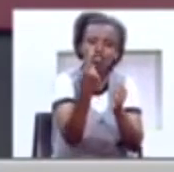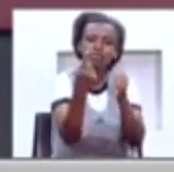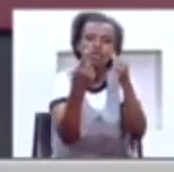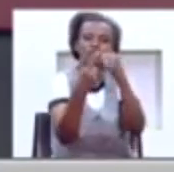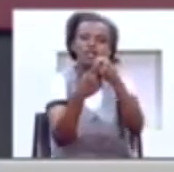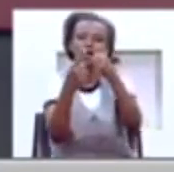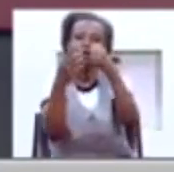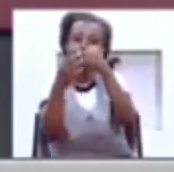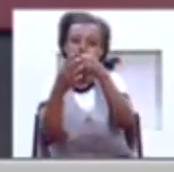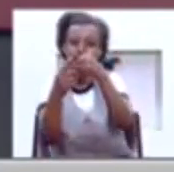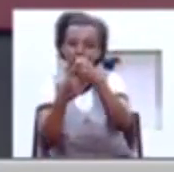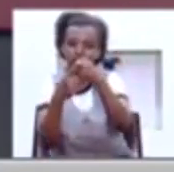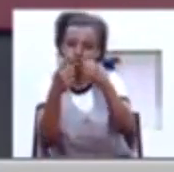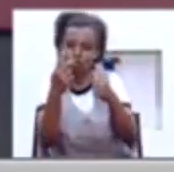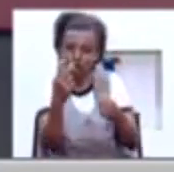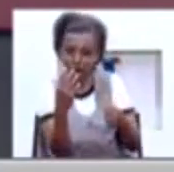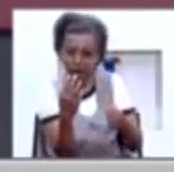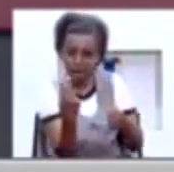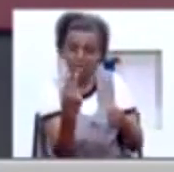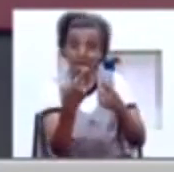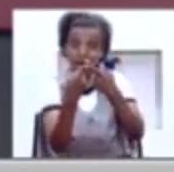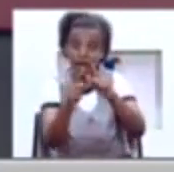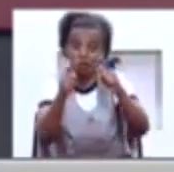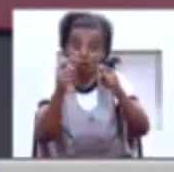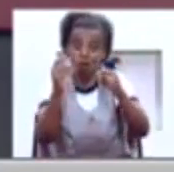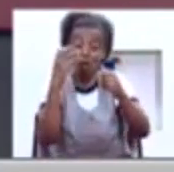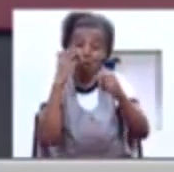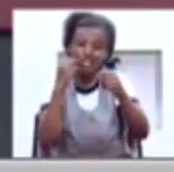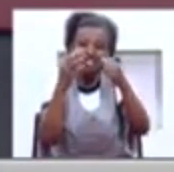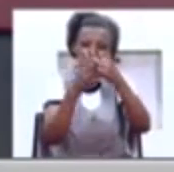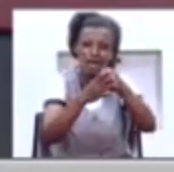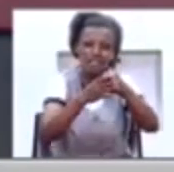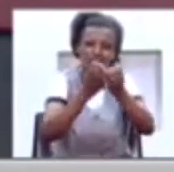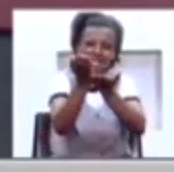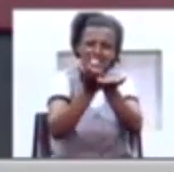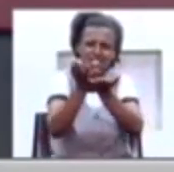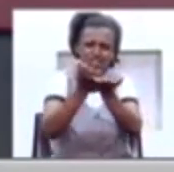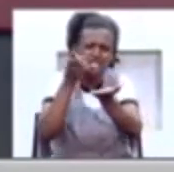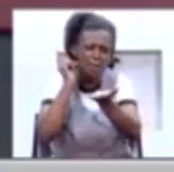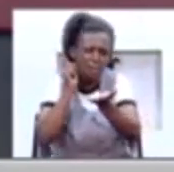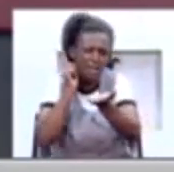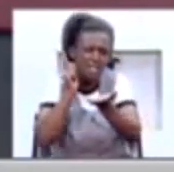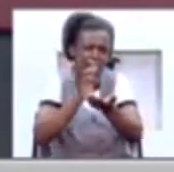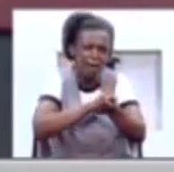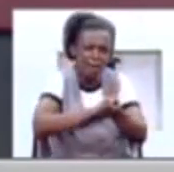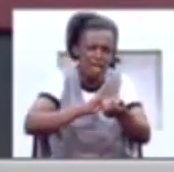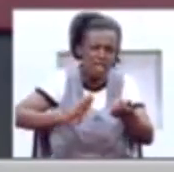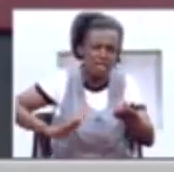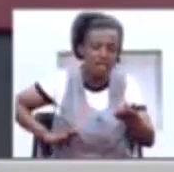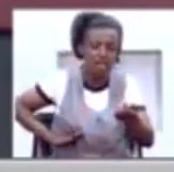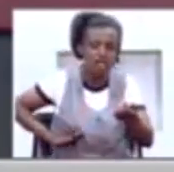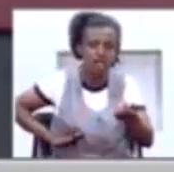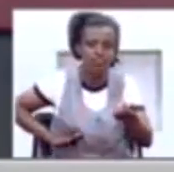ninjoro ariko guhera mu kwezi kwa 9 inyandiko za serivisi z'iperereza z'ababirigi zagaragaje